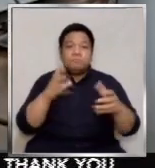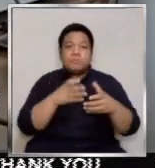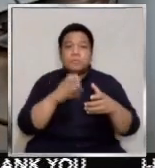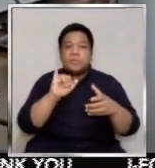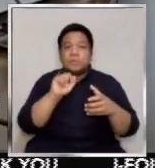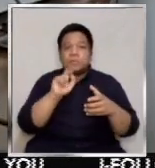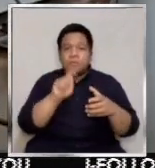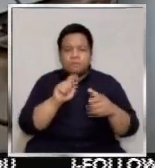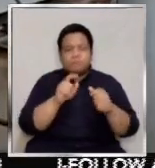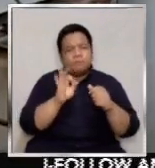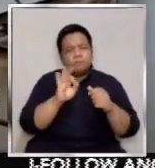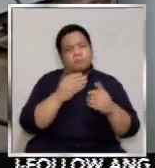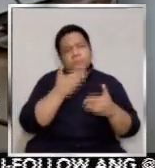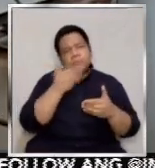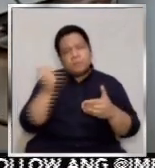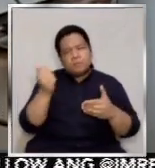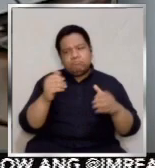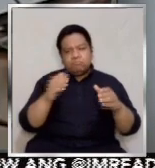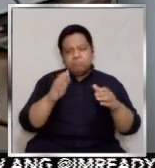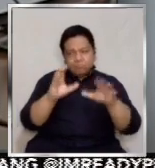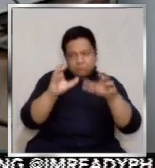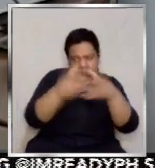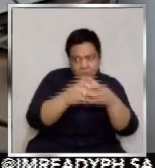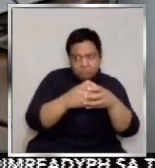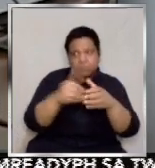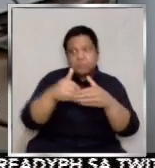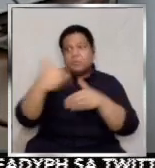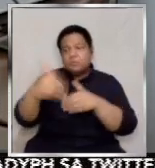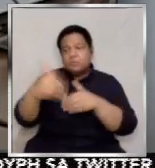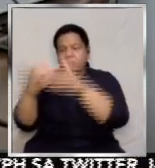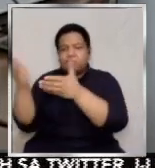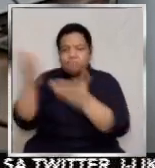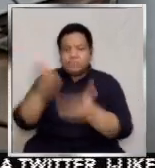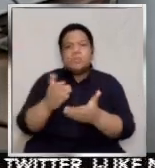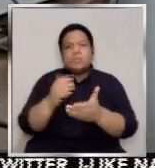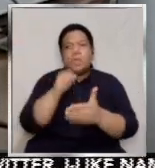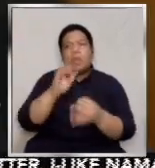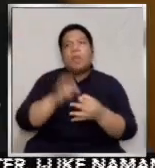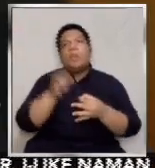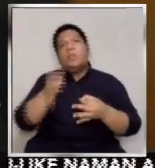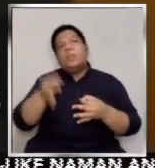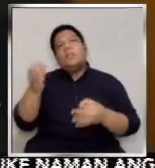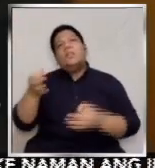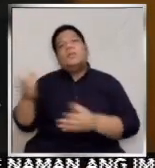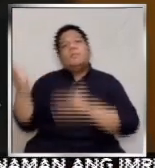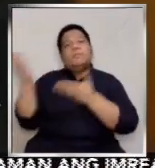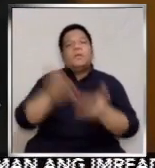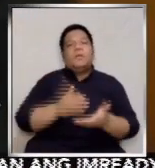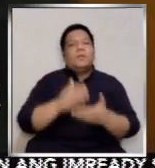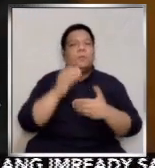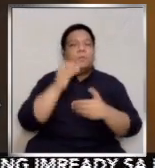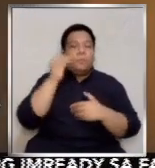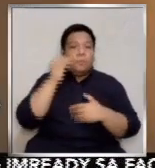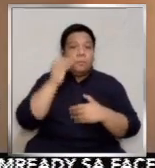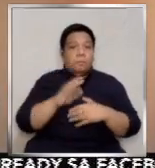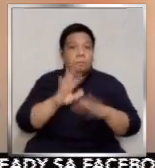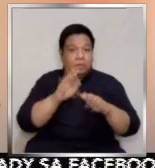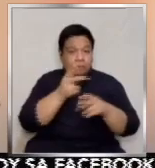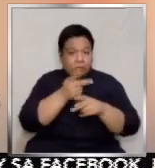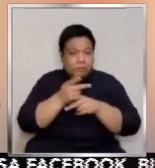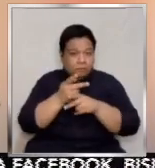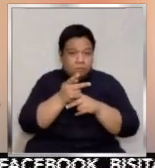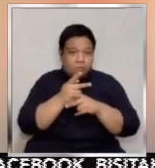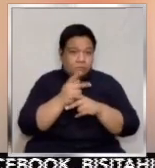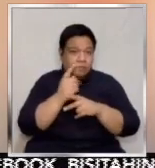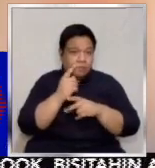lang para sa ganoon na hindi na ma-delay ang pag-uwi ng ating mga minamahal sa buhay. Pero bilang pag-iingat, hindi pwedeng sunduin